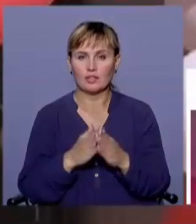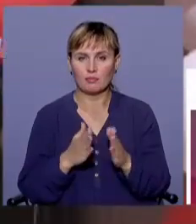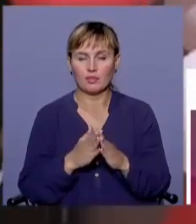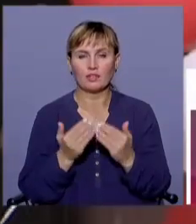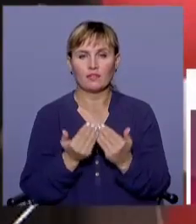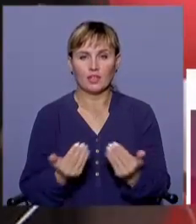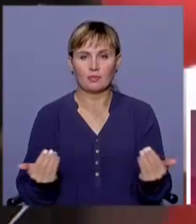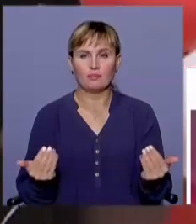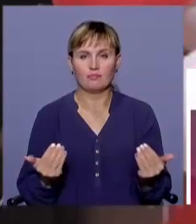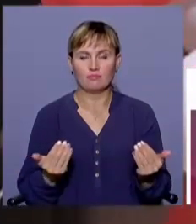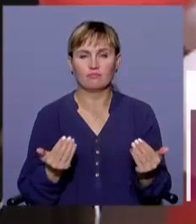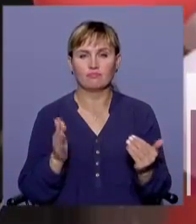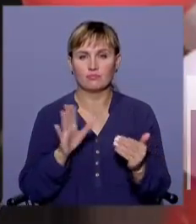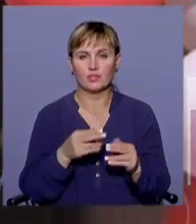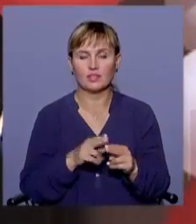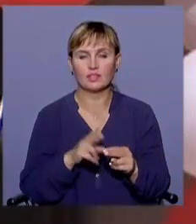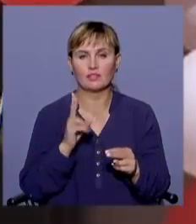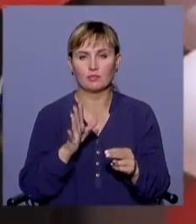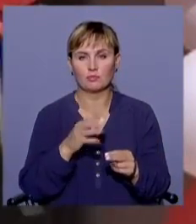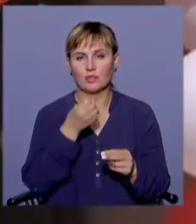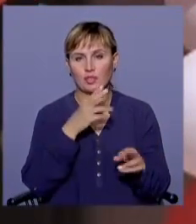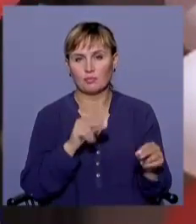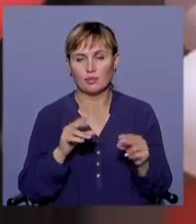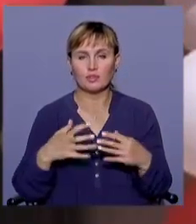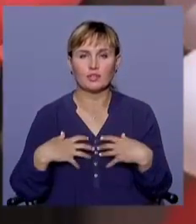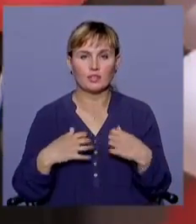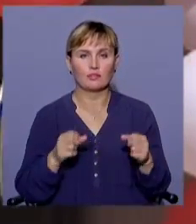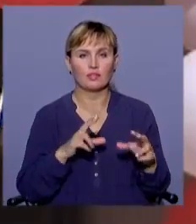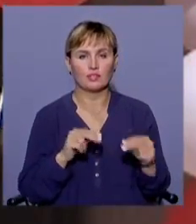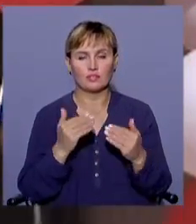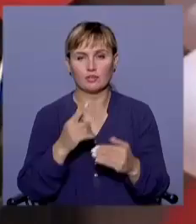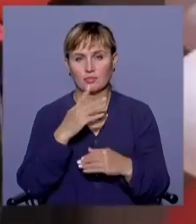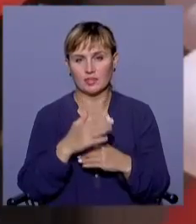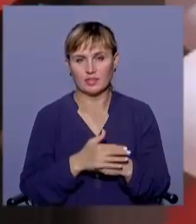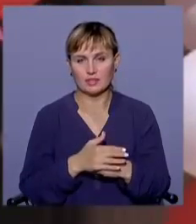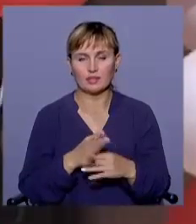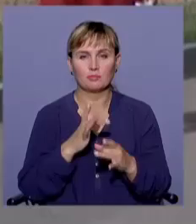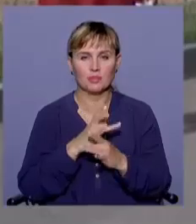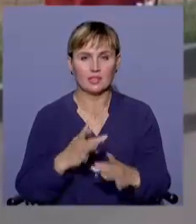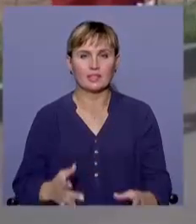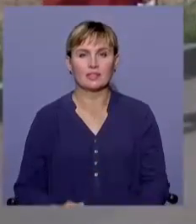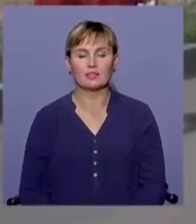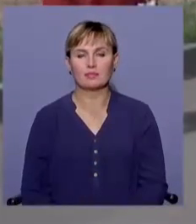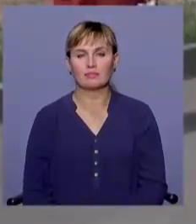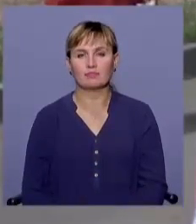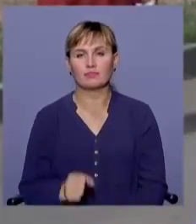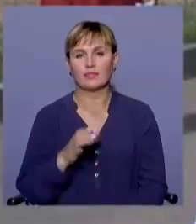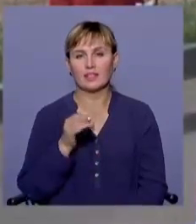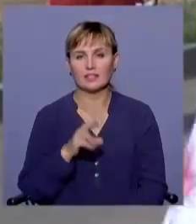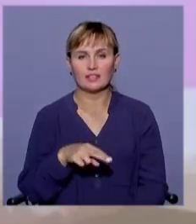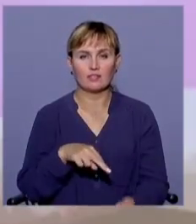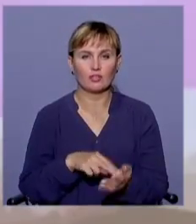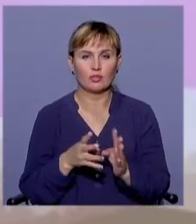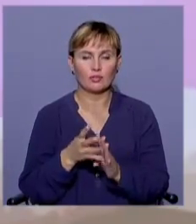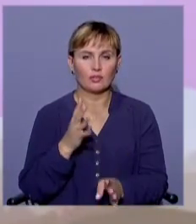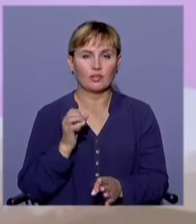вам, пусть в этих квартирах вам будет благополучие, здоровье, счастье вам, вашим близким. С праздником! Асия Матаева стояла в